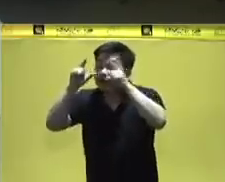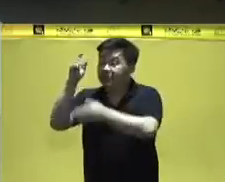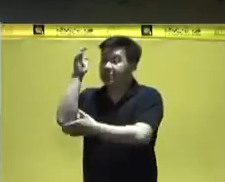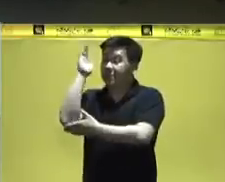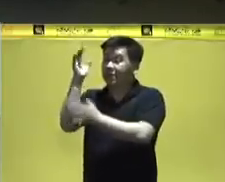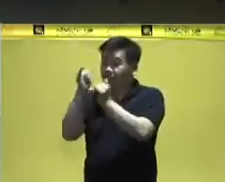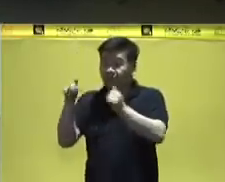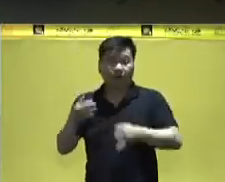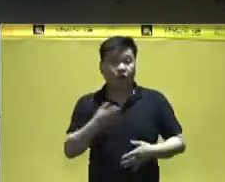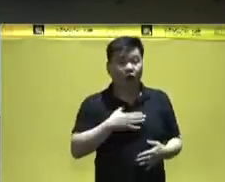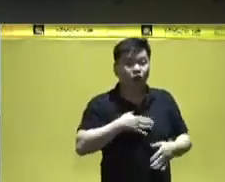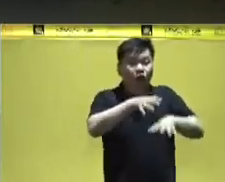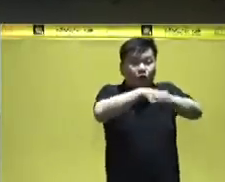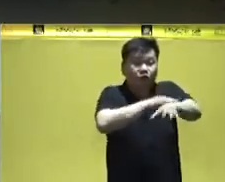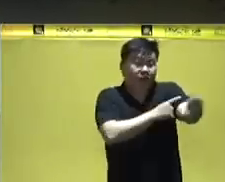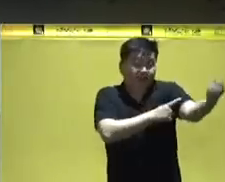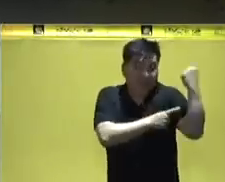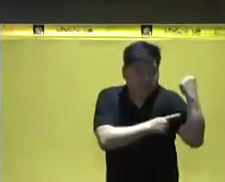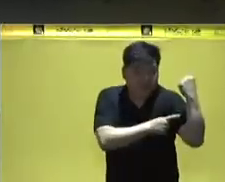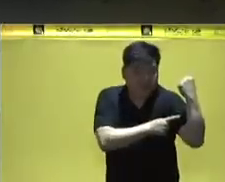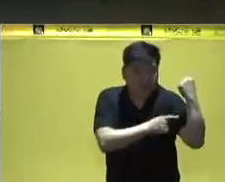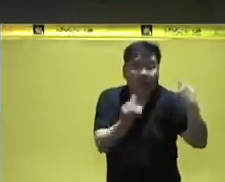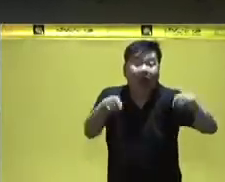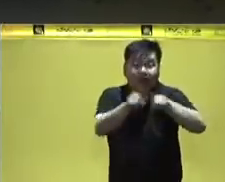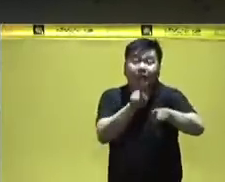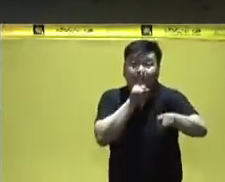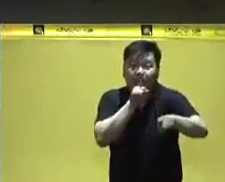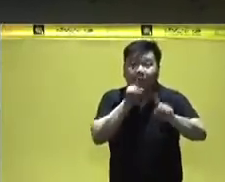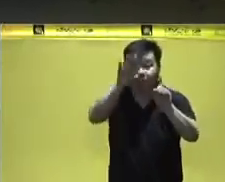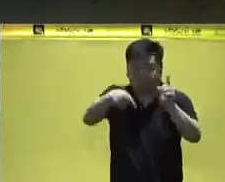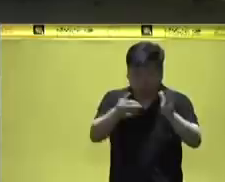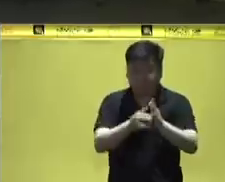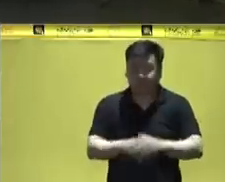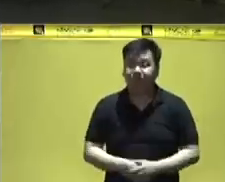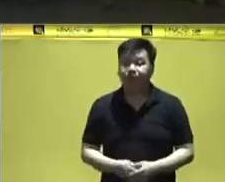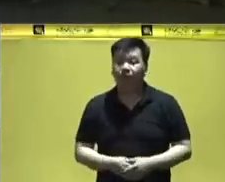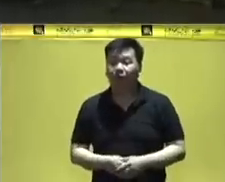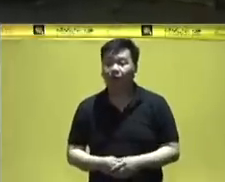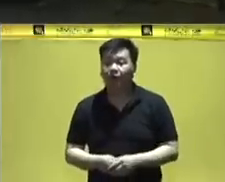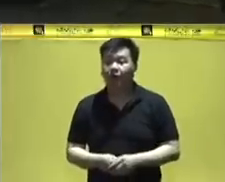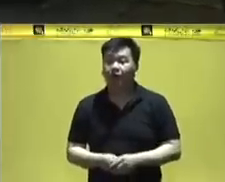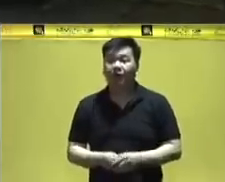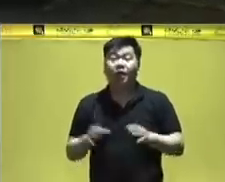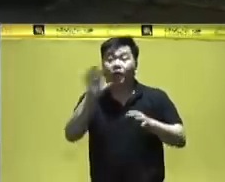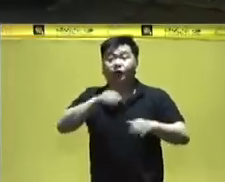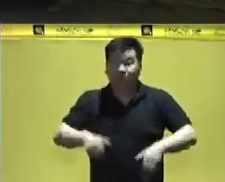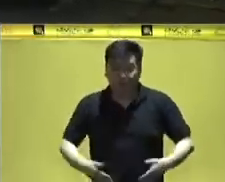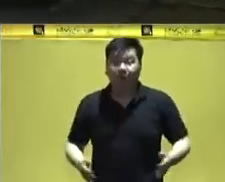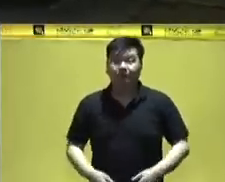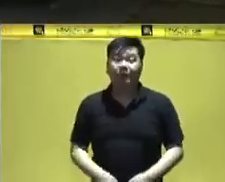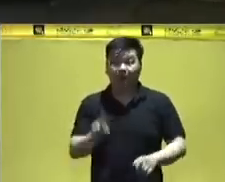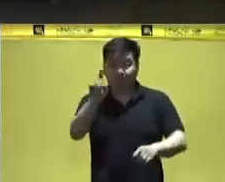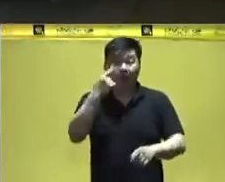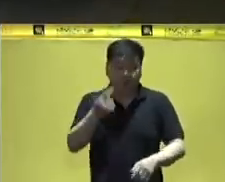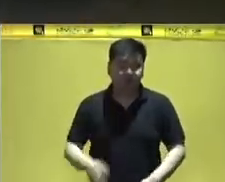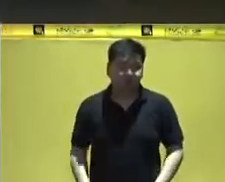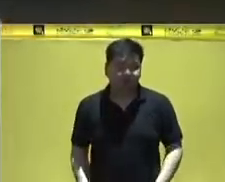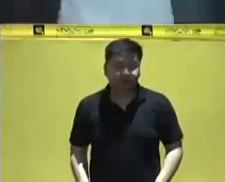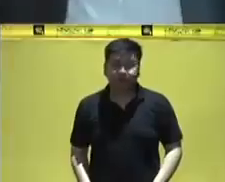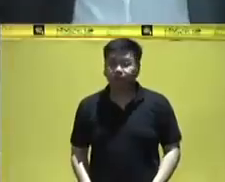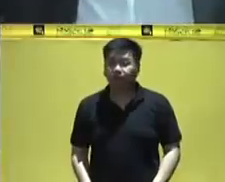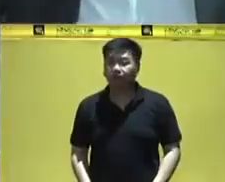시민들의 저희는 조직된 힘입니다. 이렇게 삼창을 하면서 일부 순서는 마치도록 하겠습니다. 뭐 연습 필요 없을 것 같습니다. 한번 달려보겠습니다.